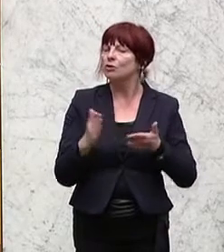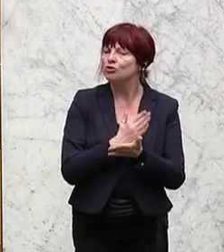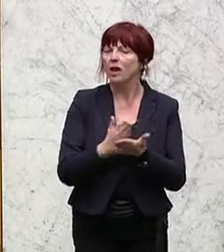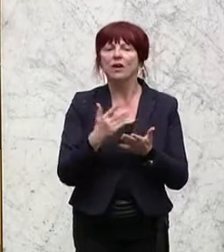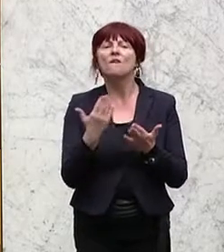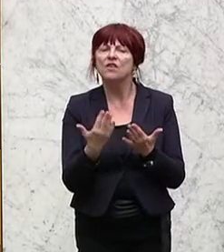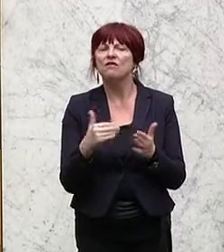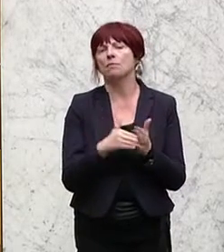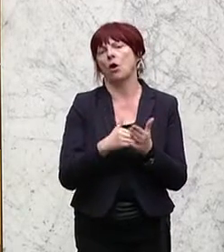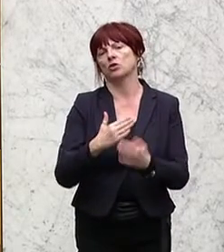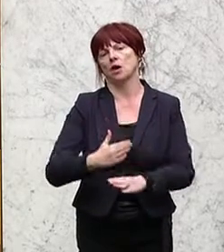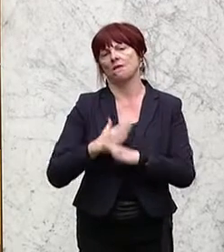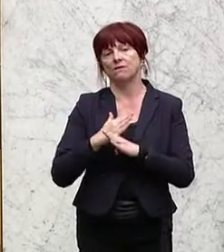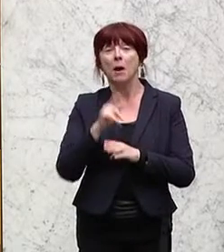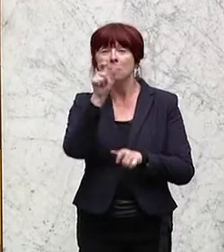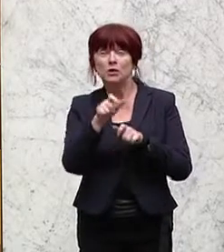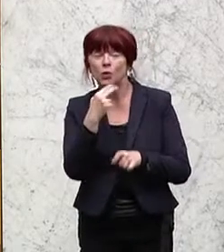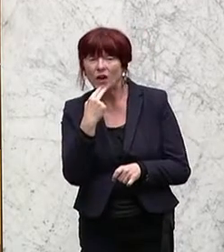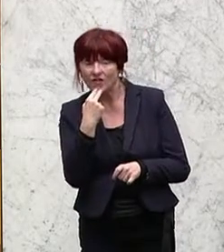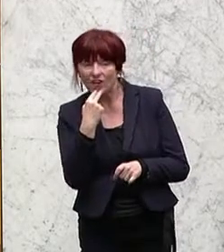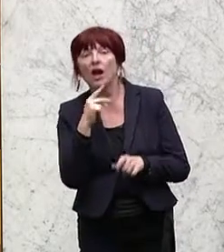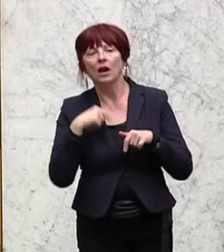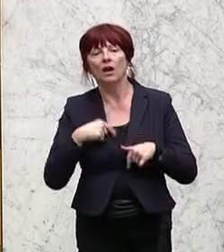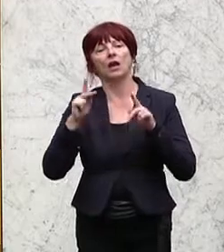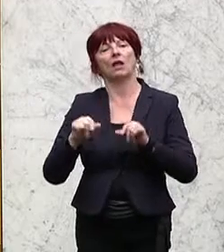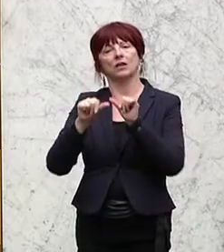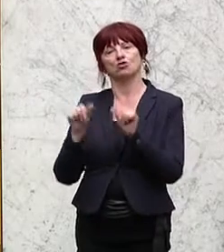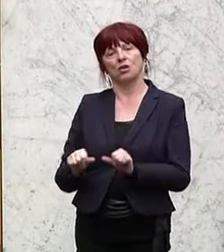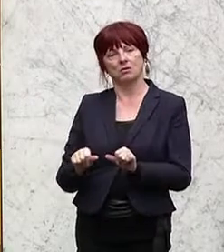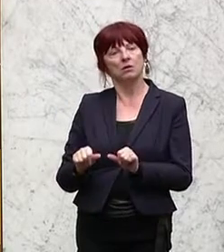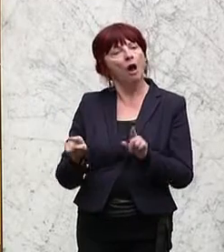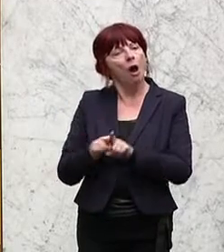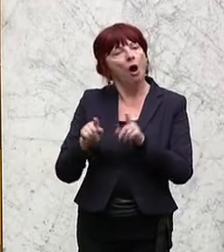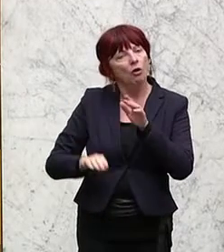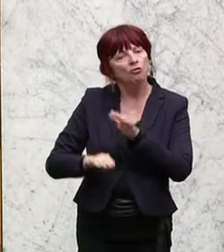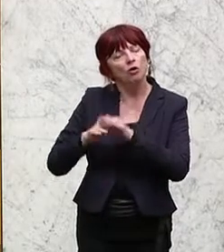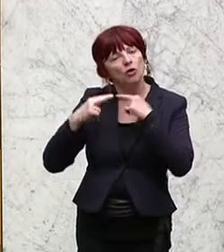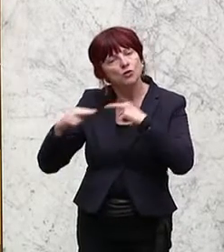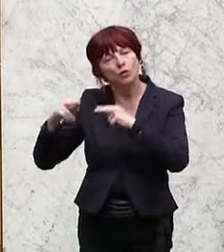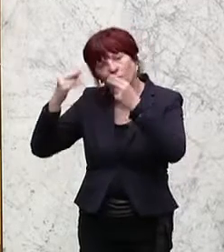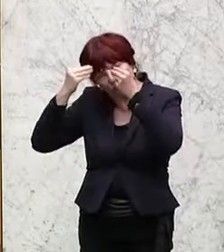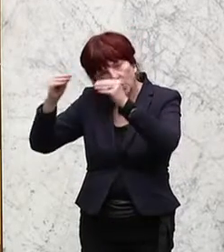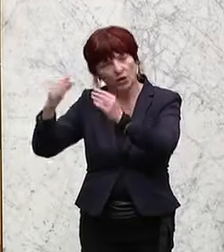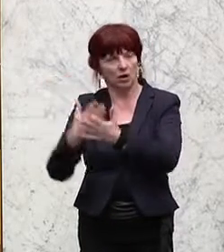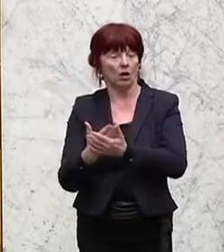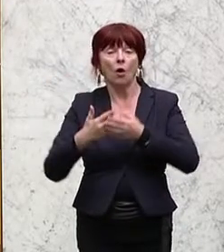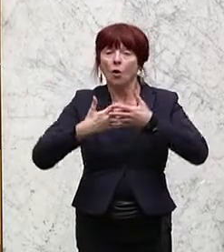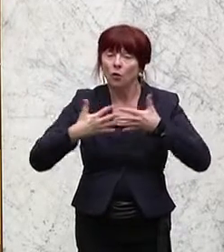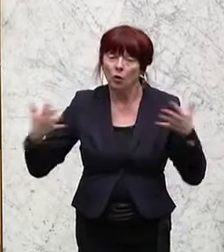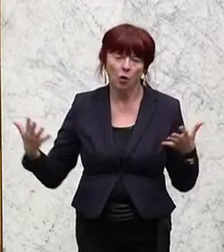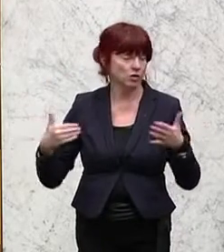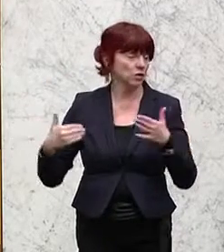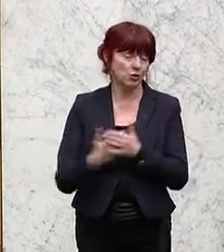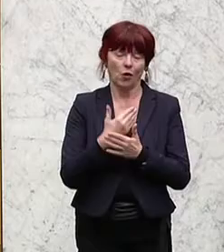Personen aussuchen, sie können es gestalten. Es ist sehr würdevoll, alt zu werden. Ein großer Wurf ist gelungen, meine Damen und Herren. Ich